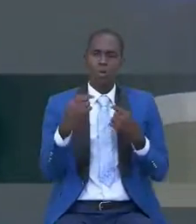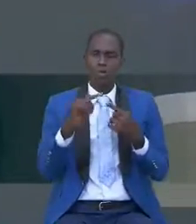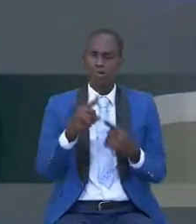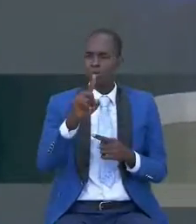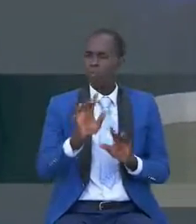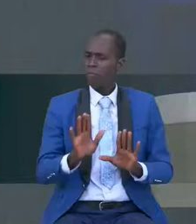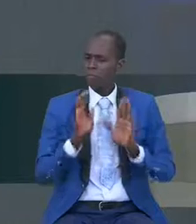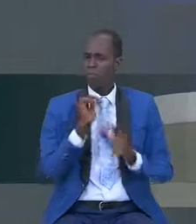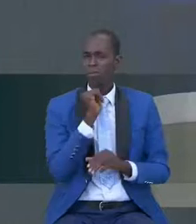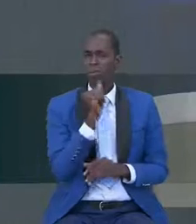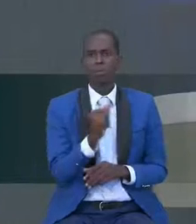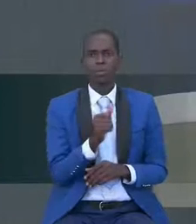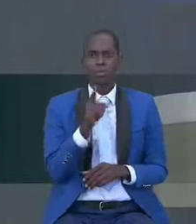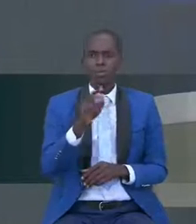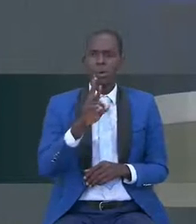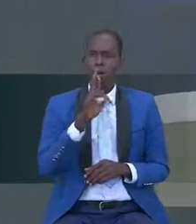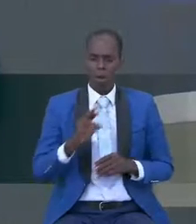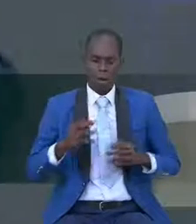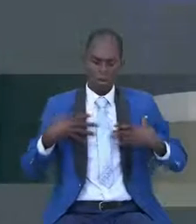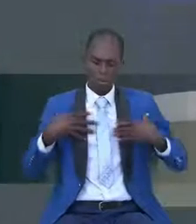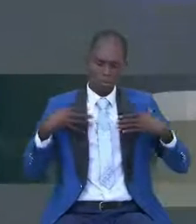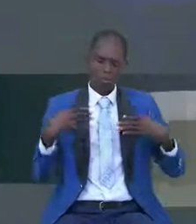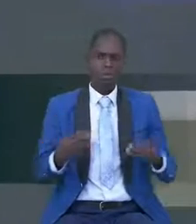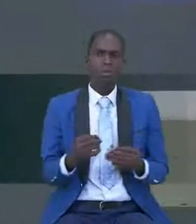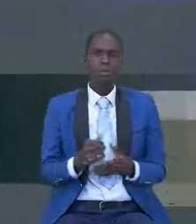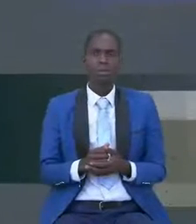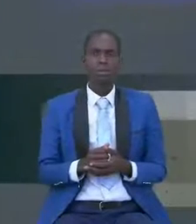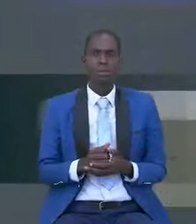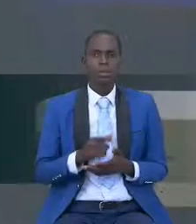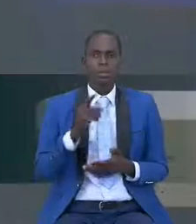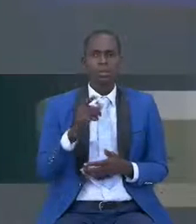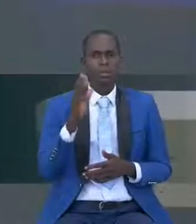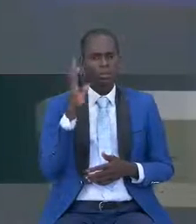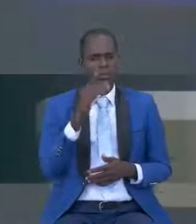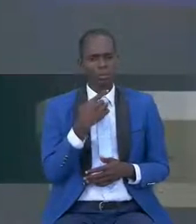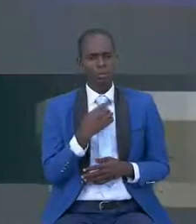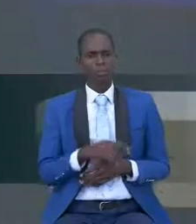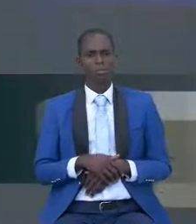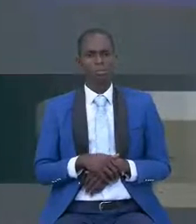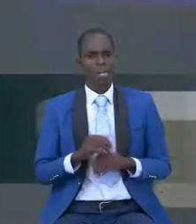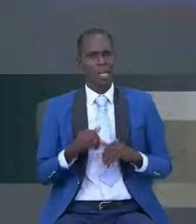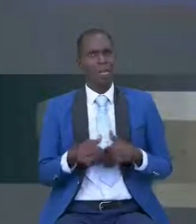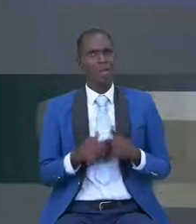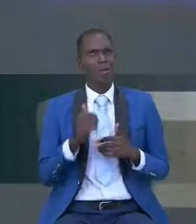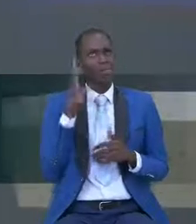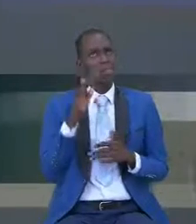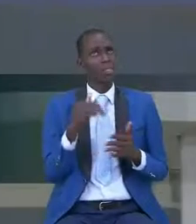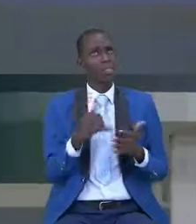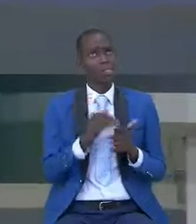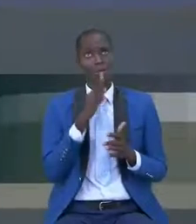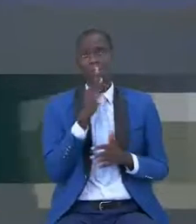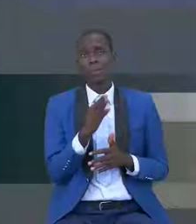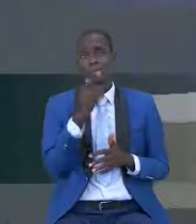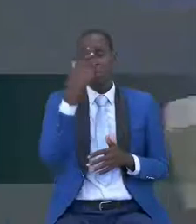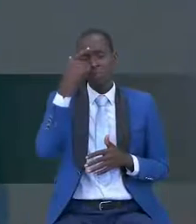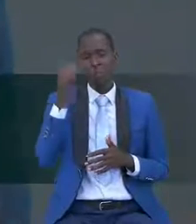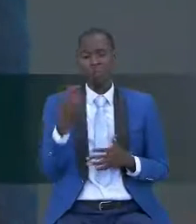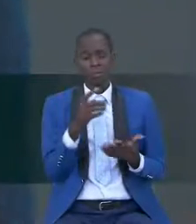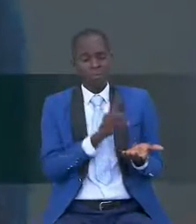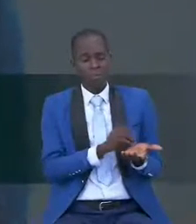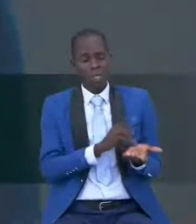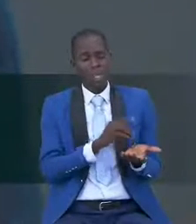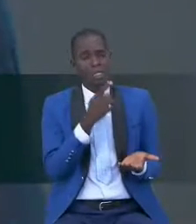Quand Dieu vient pour dire, ne crains point, tu es en bonne santé. Tu veux dire, mais comment cela se fera-t-il? Parce que le docteur